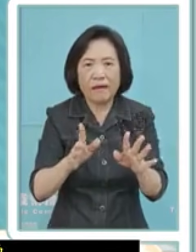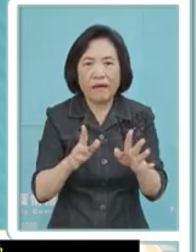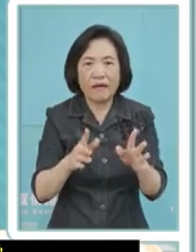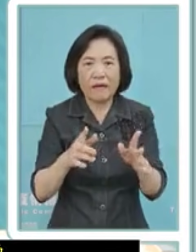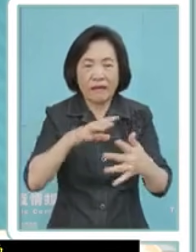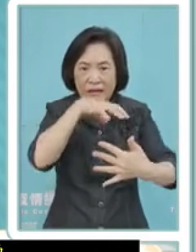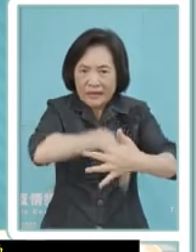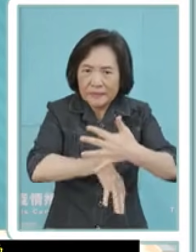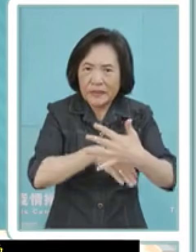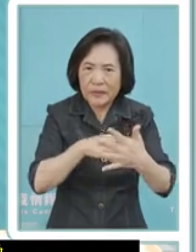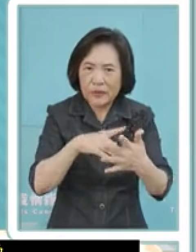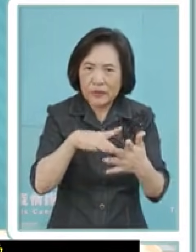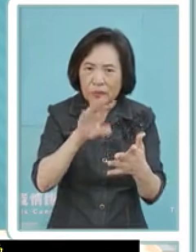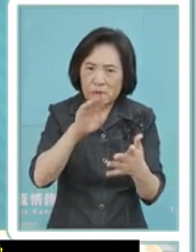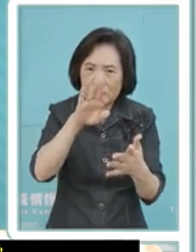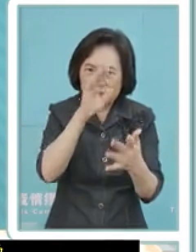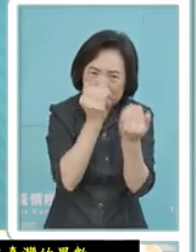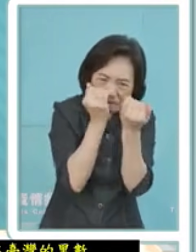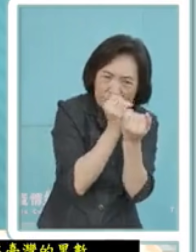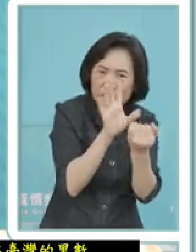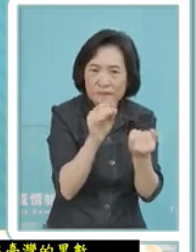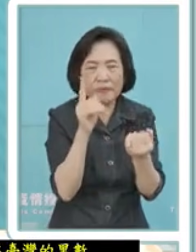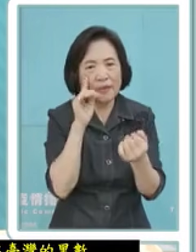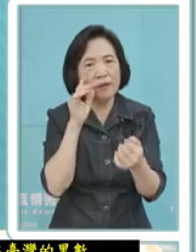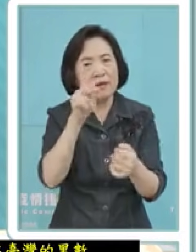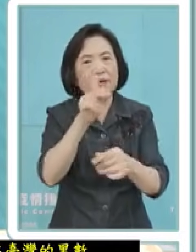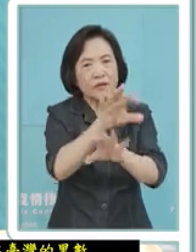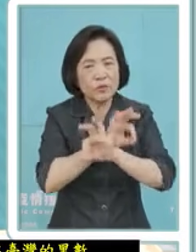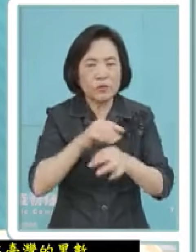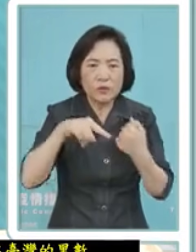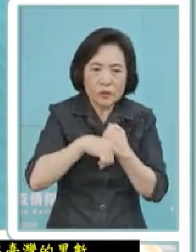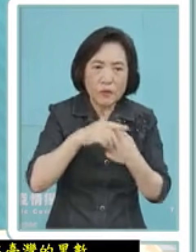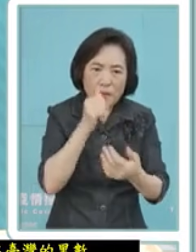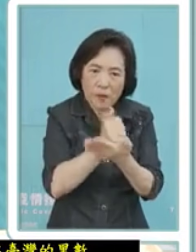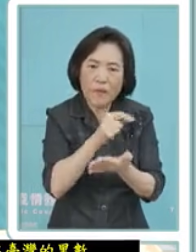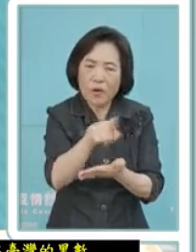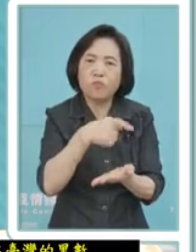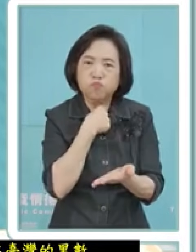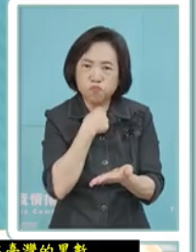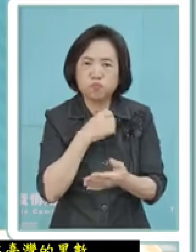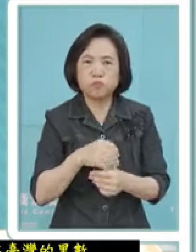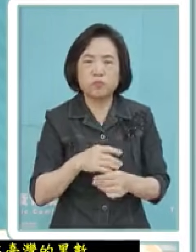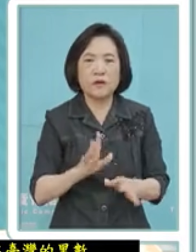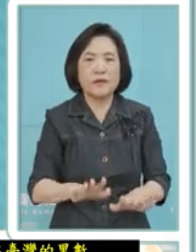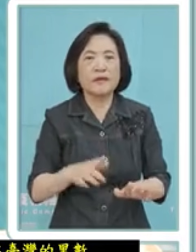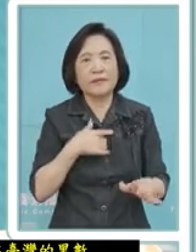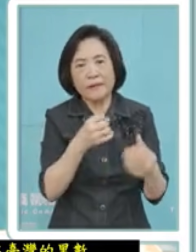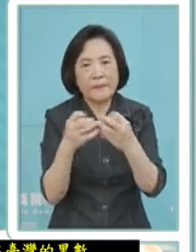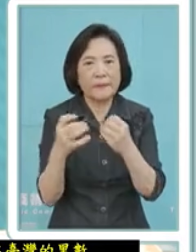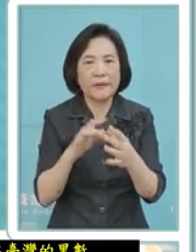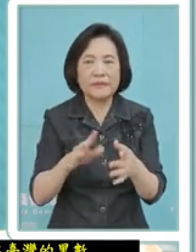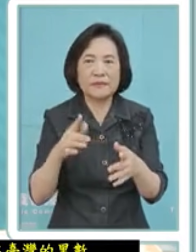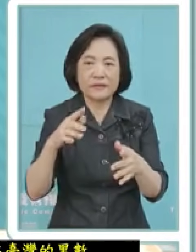底是怎样，这我们还是要有一个科学的基础了，这个还是需要做，但是还现在还在 IRB 最后审查阶段。